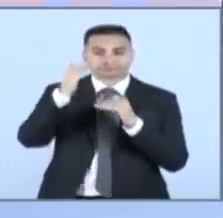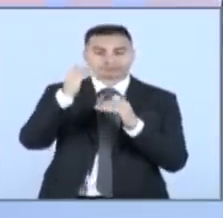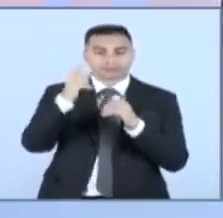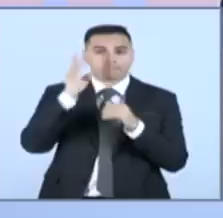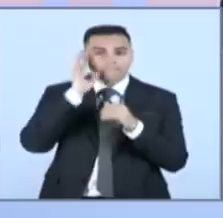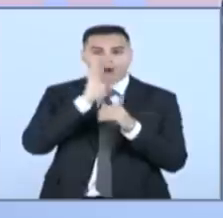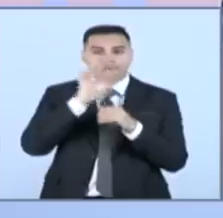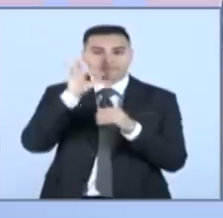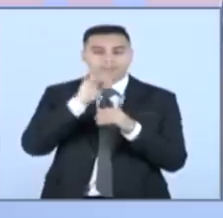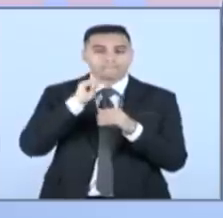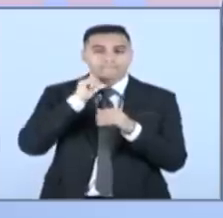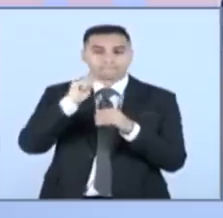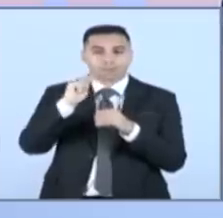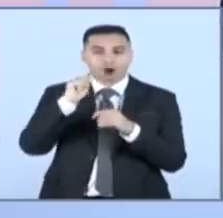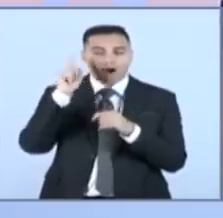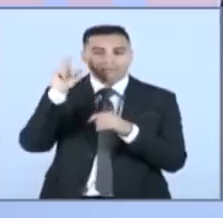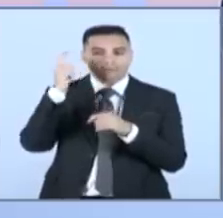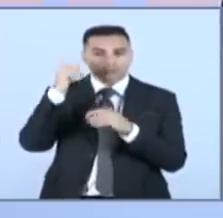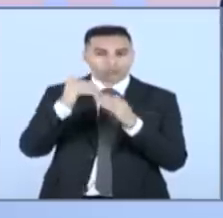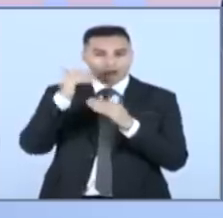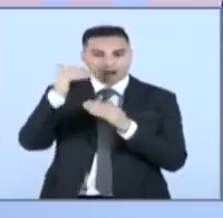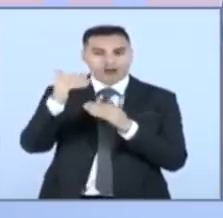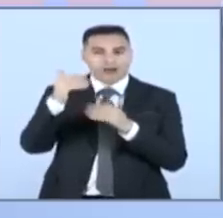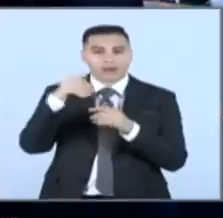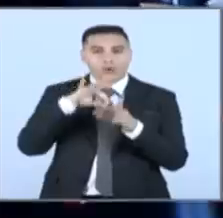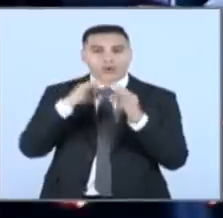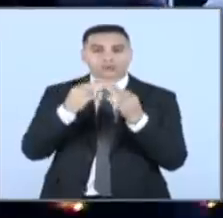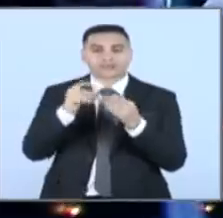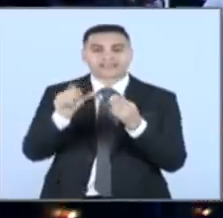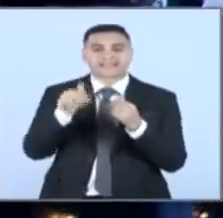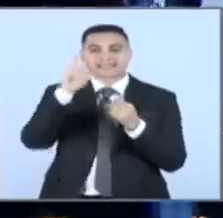من بنها محافظة الأليوبية. نلعب كلها بعائلة نيازي.